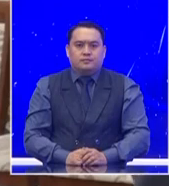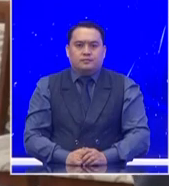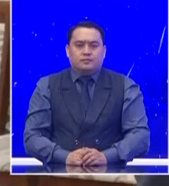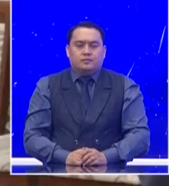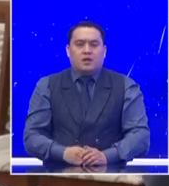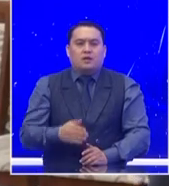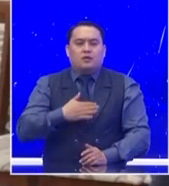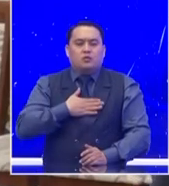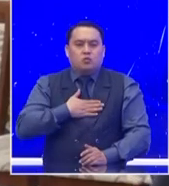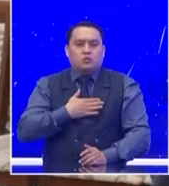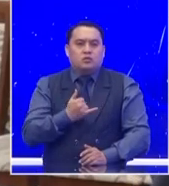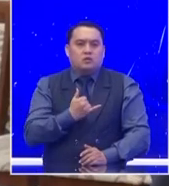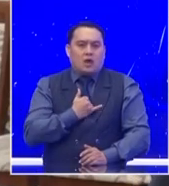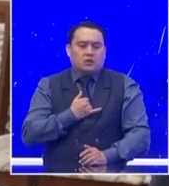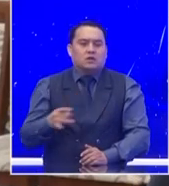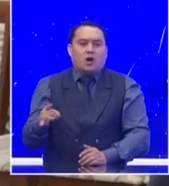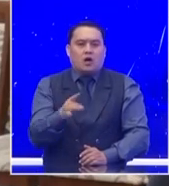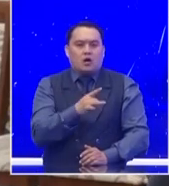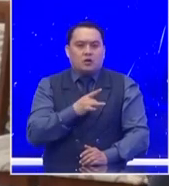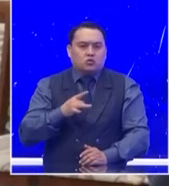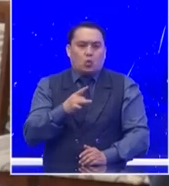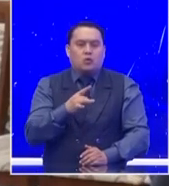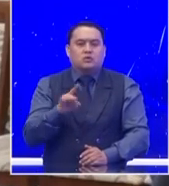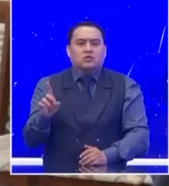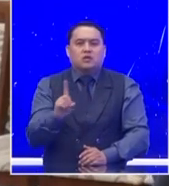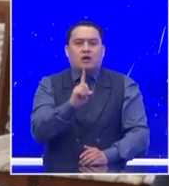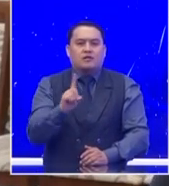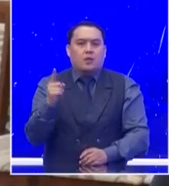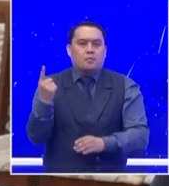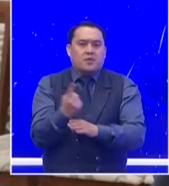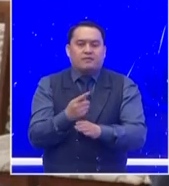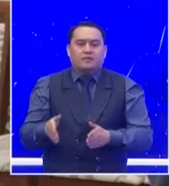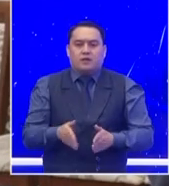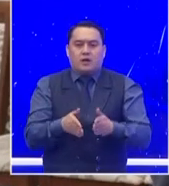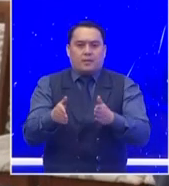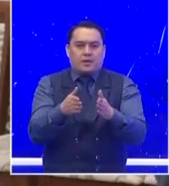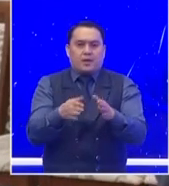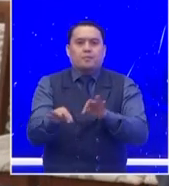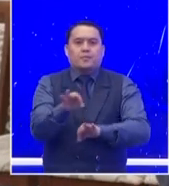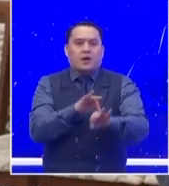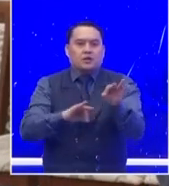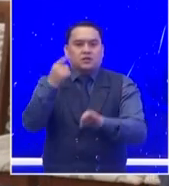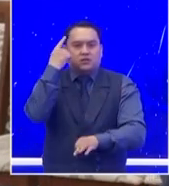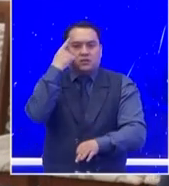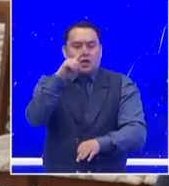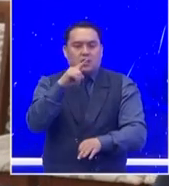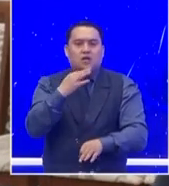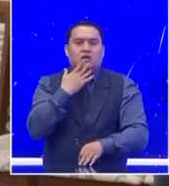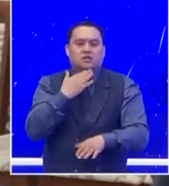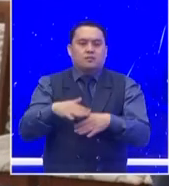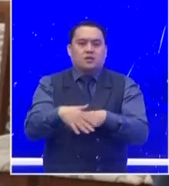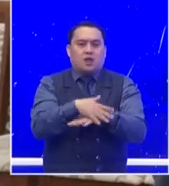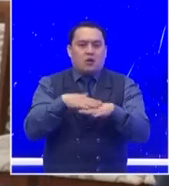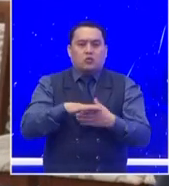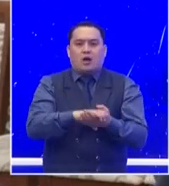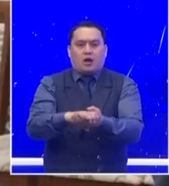Недавно в нашем районе стартовала республиканская народная экспедиция «Дорога первого президента». Этот проект инициирован Ассамблеей народа Казахстана